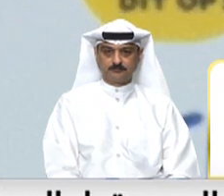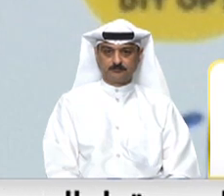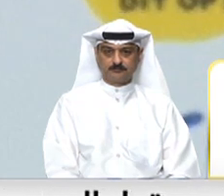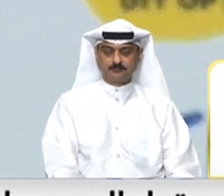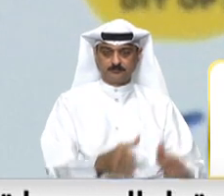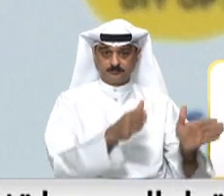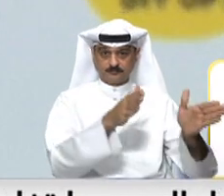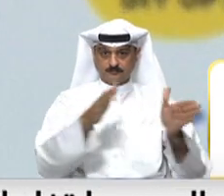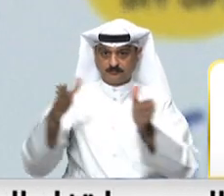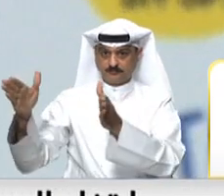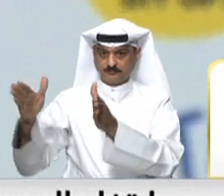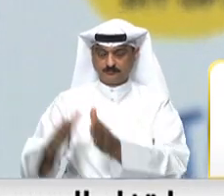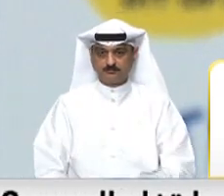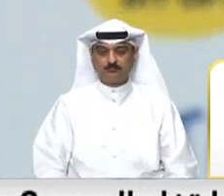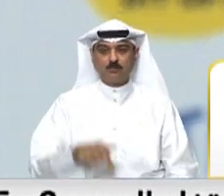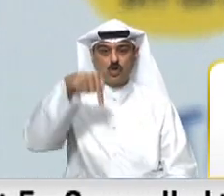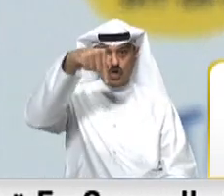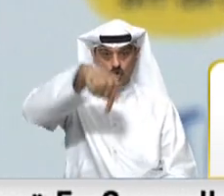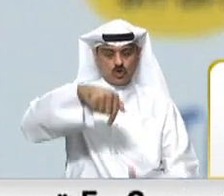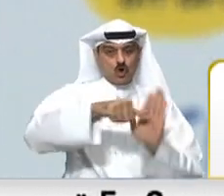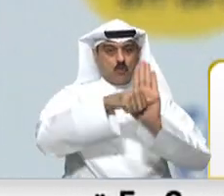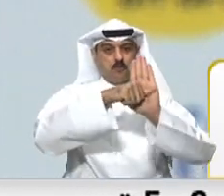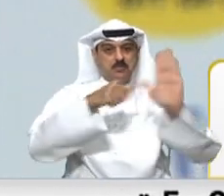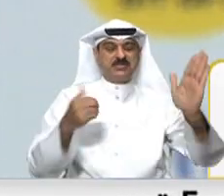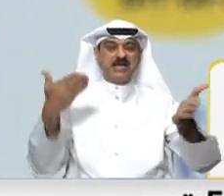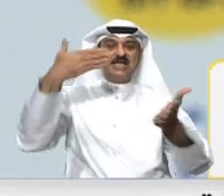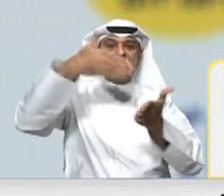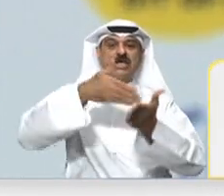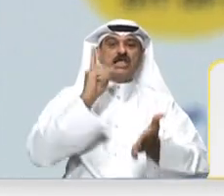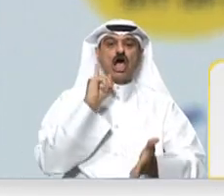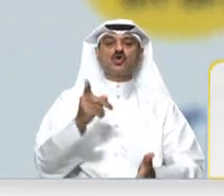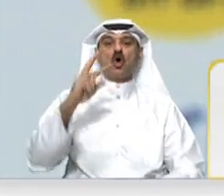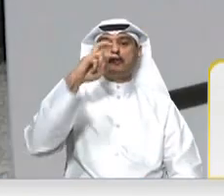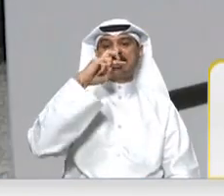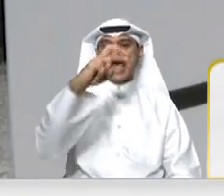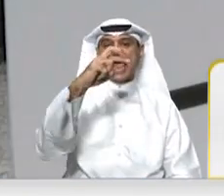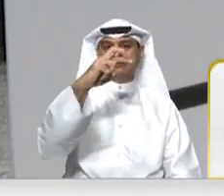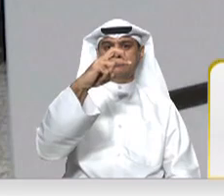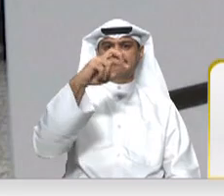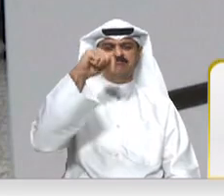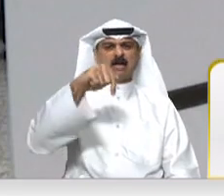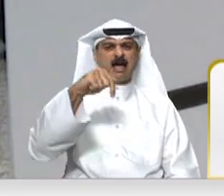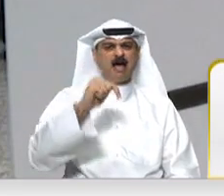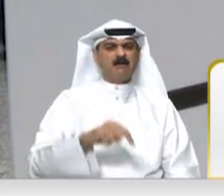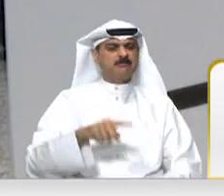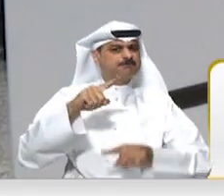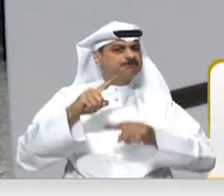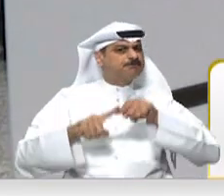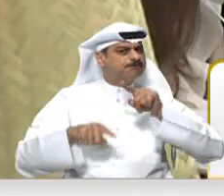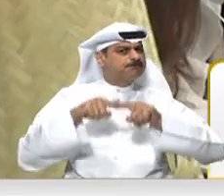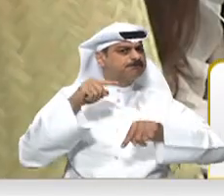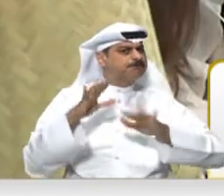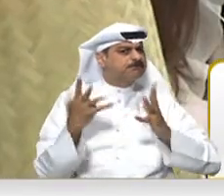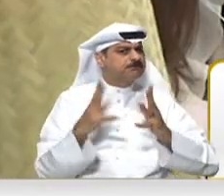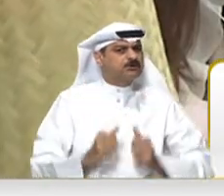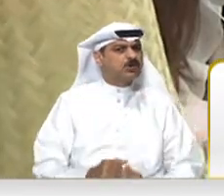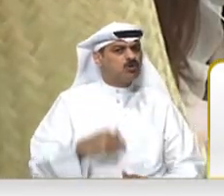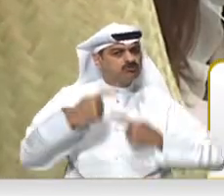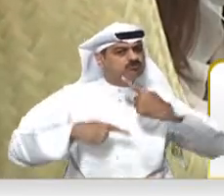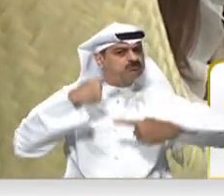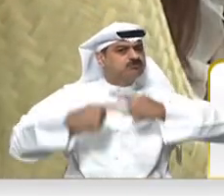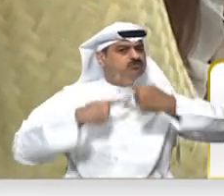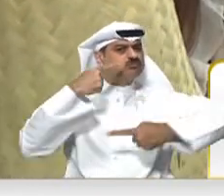منذ اليوم وحتى الأحد المقبل تعيش دول أوروبية مرحلة الغليان السياسي على واقع الانتخابات البرلمانية